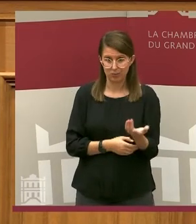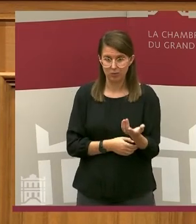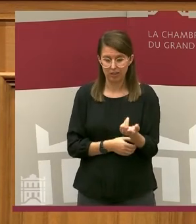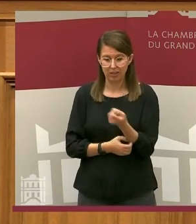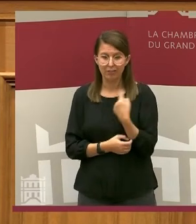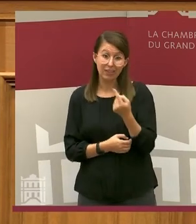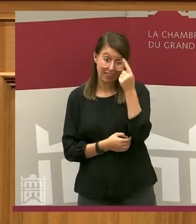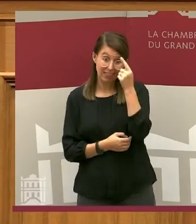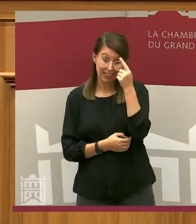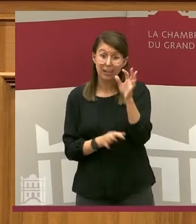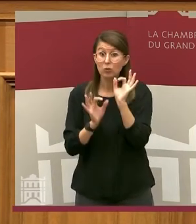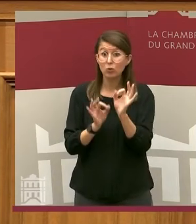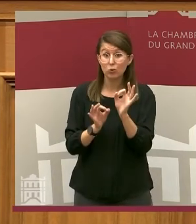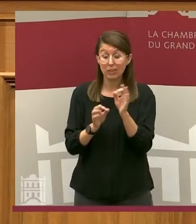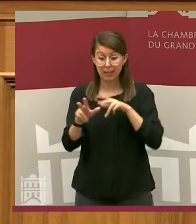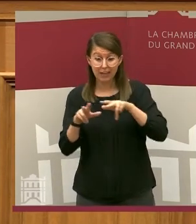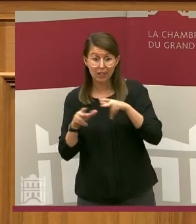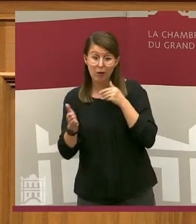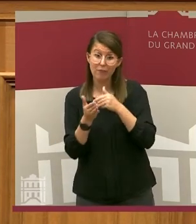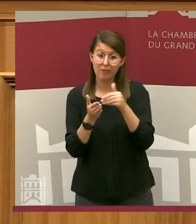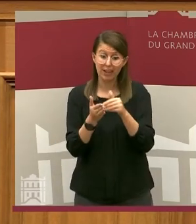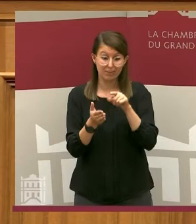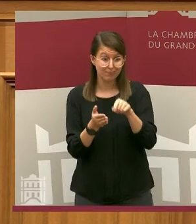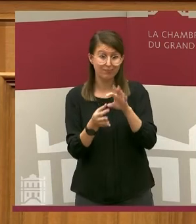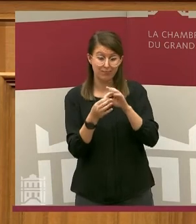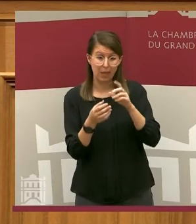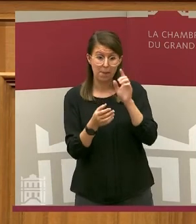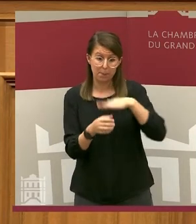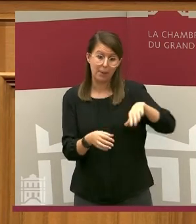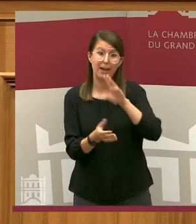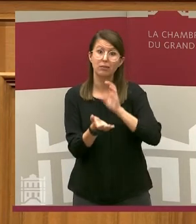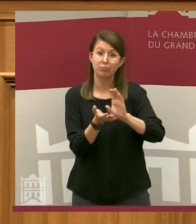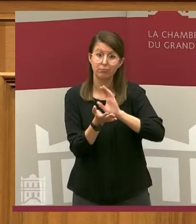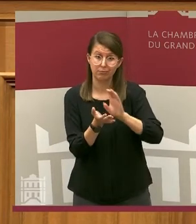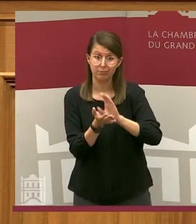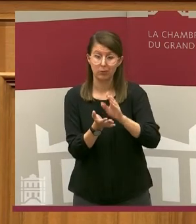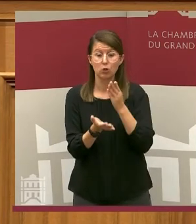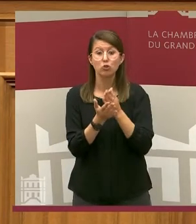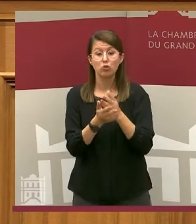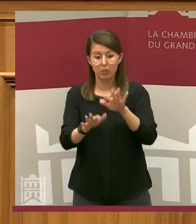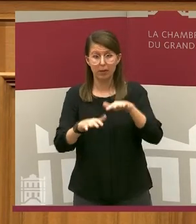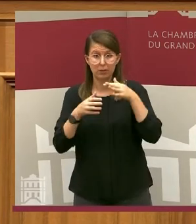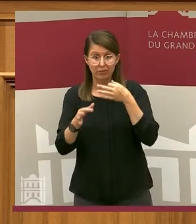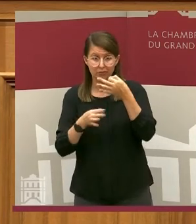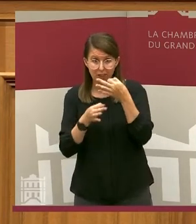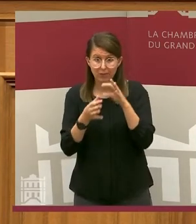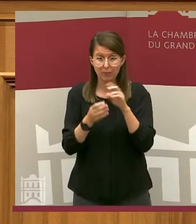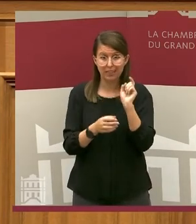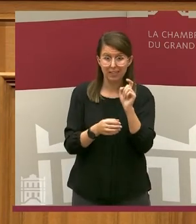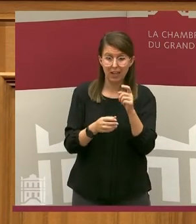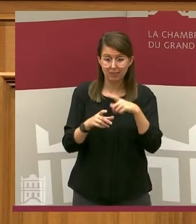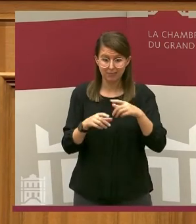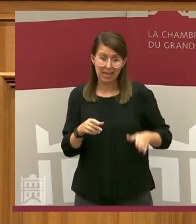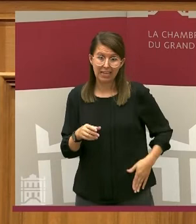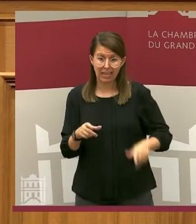dass die Regierung weiter an Digitalisierung investiert. Wir hatten ja schon parlamentarische Fragen, zum Beispiel zum digitalen Portemonnaie,